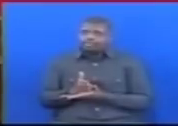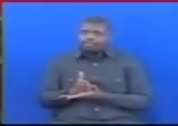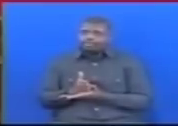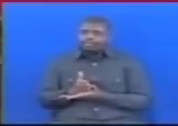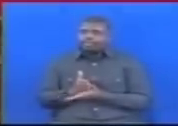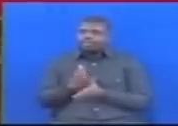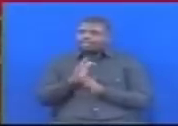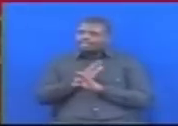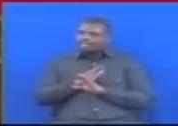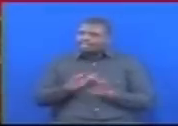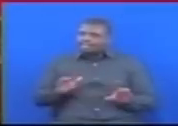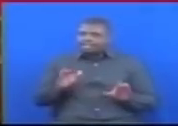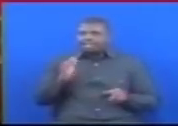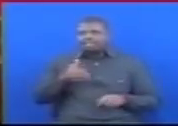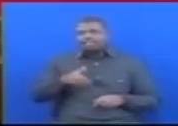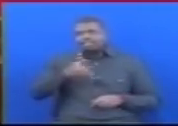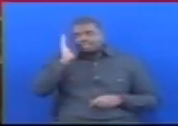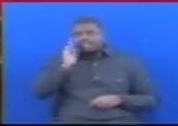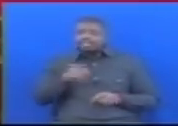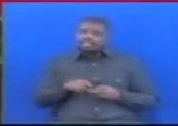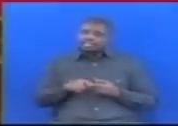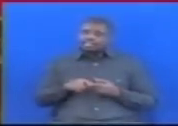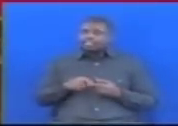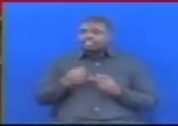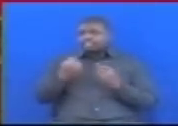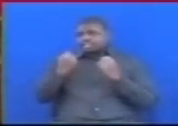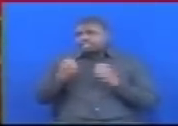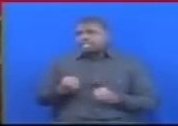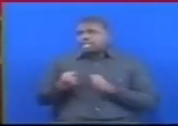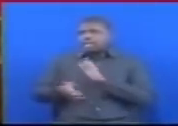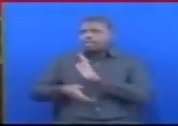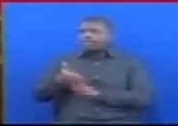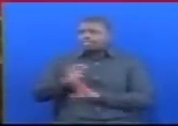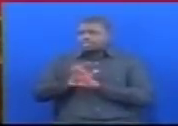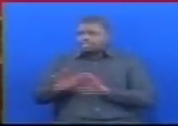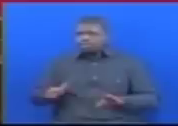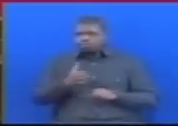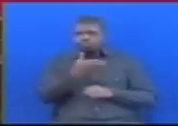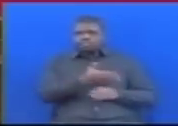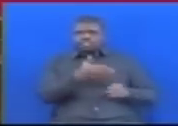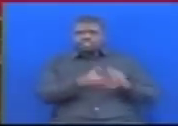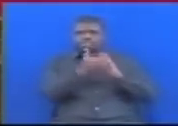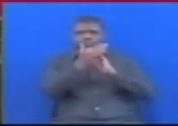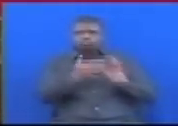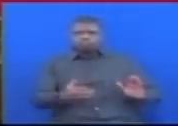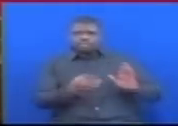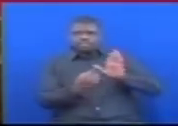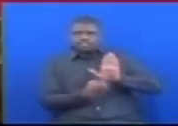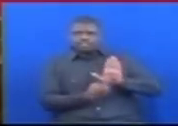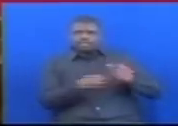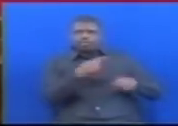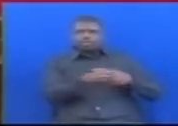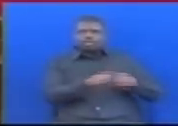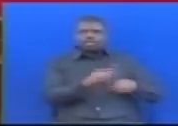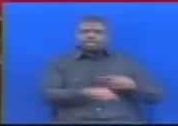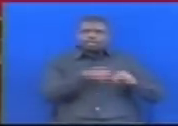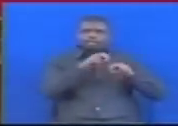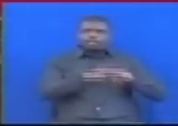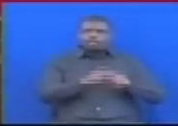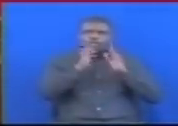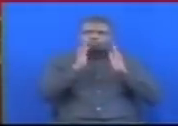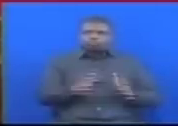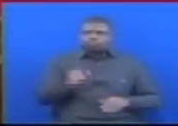tayari serikali imeshaanza jitihada. Kwa mfano hivi tunavyozungumza, kuna nyumba, ujenzi wa nyumba sita unaendelea kwenye makao makuu ya FFU pale